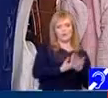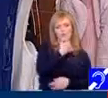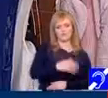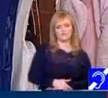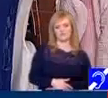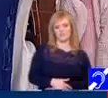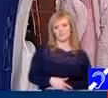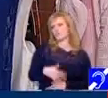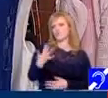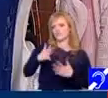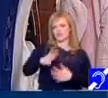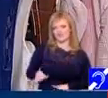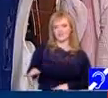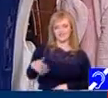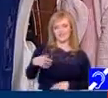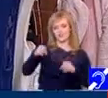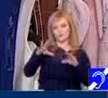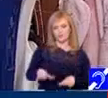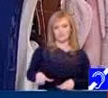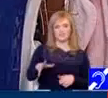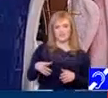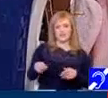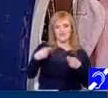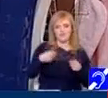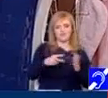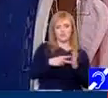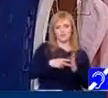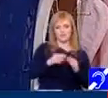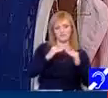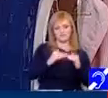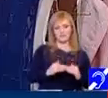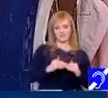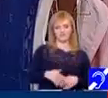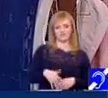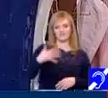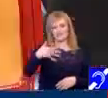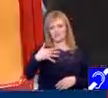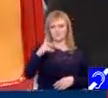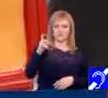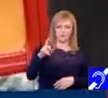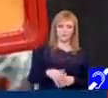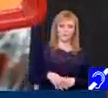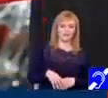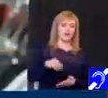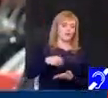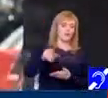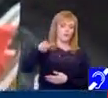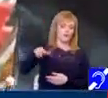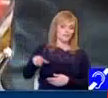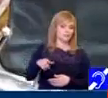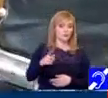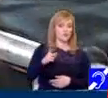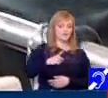deja nu mai am chef de ele. Și am hotărât să le dau cu un preț mic, adică 50-100. Cumpărătorii nu s-au lăsat